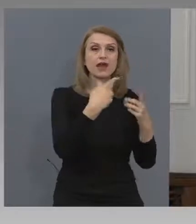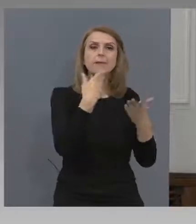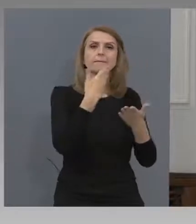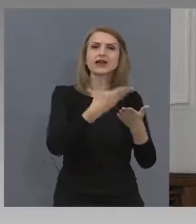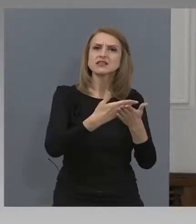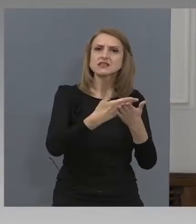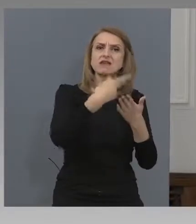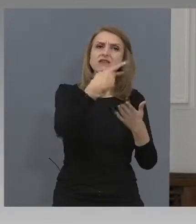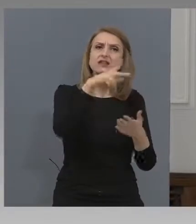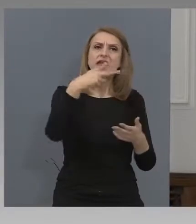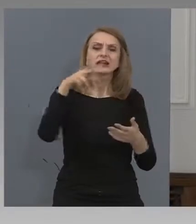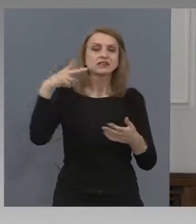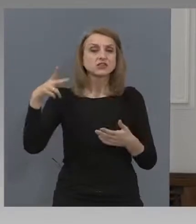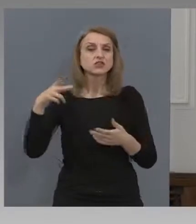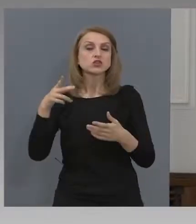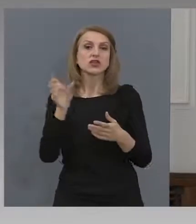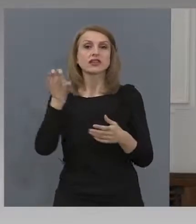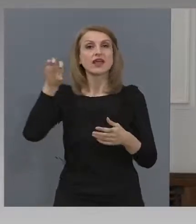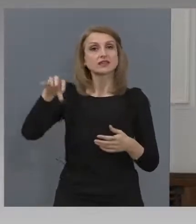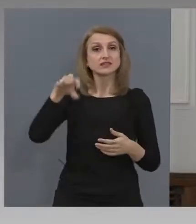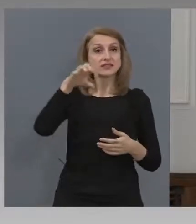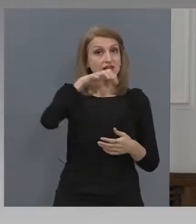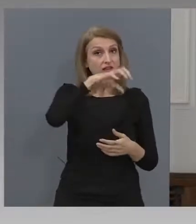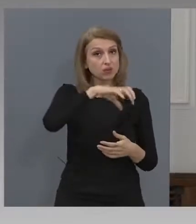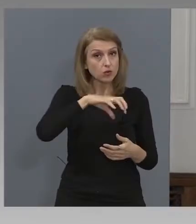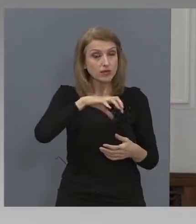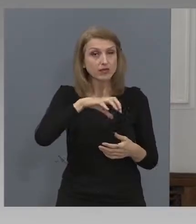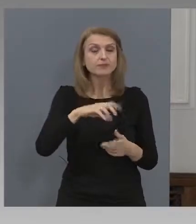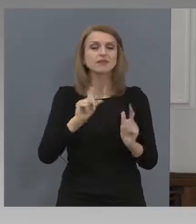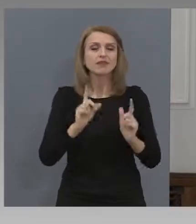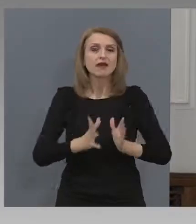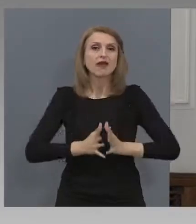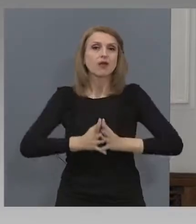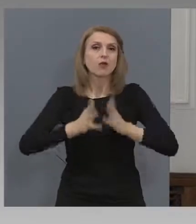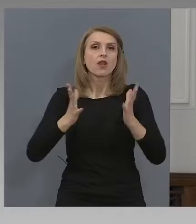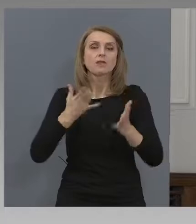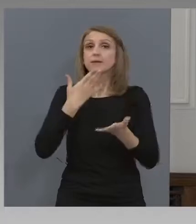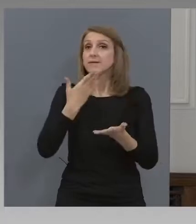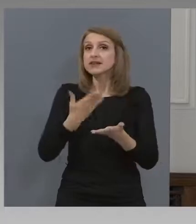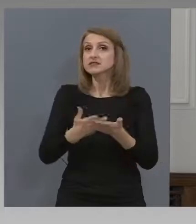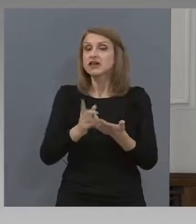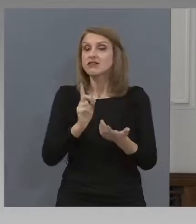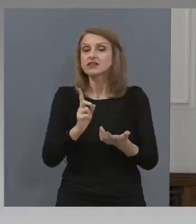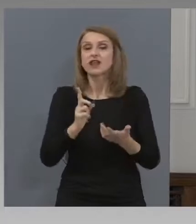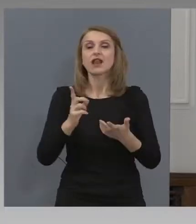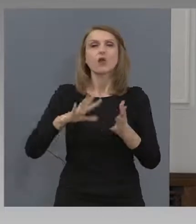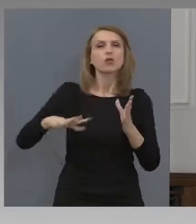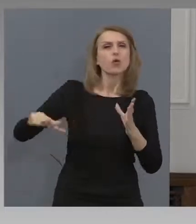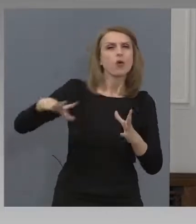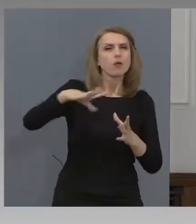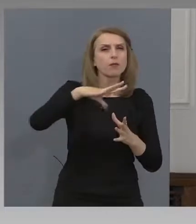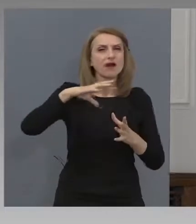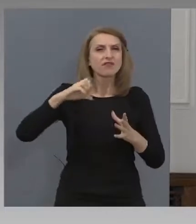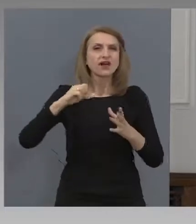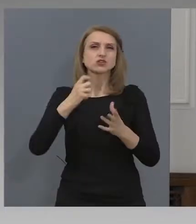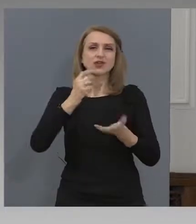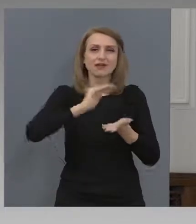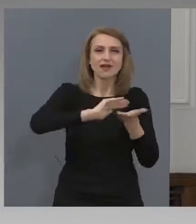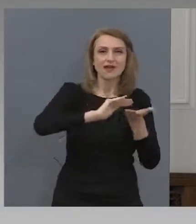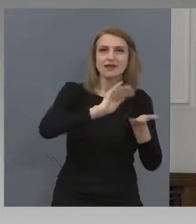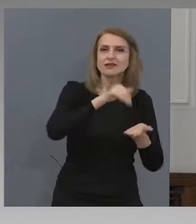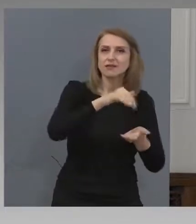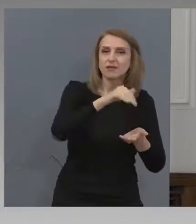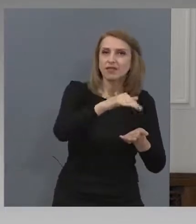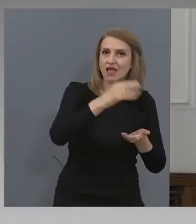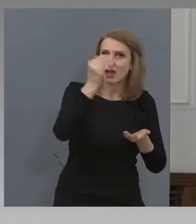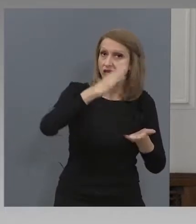на различни сектори в земеделието и браншови организации, най-големите представени, обхващащи целия спектър от земеделие в